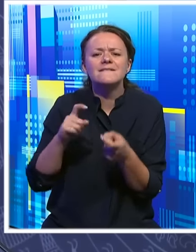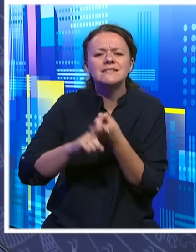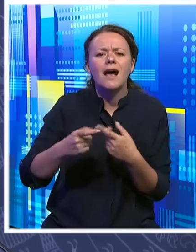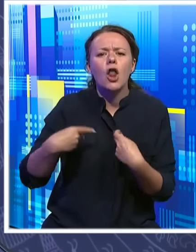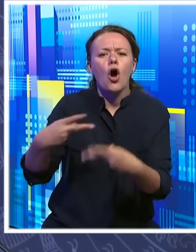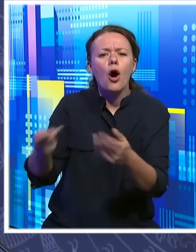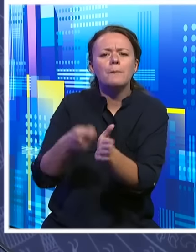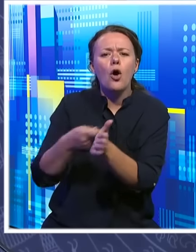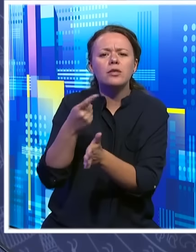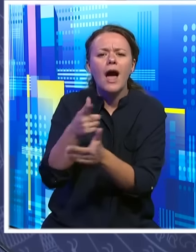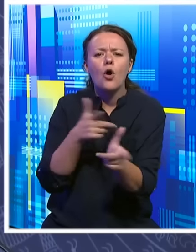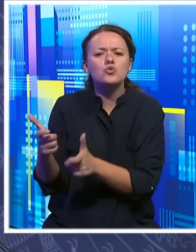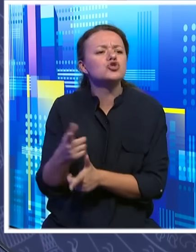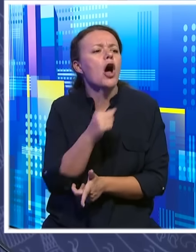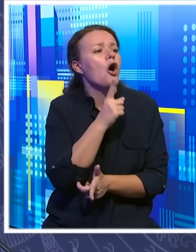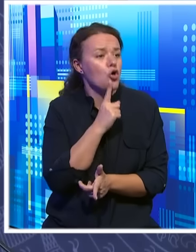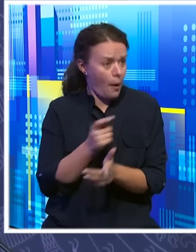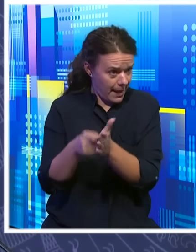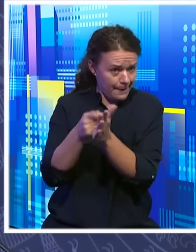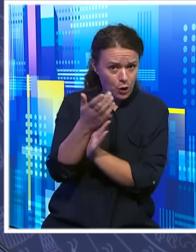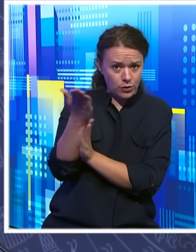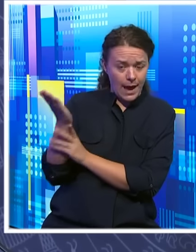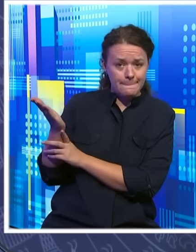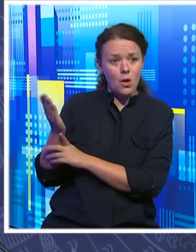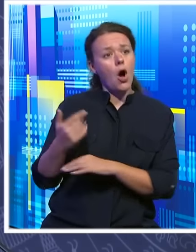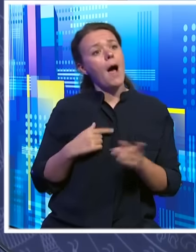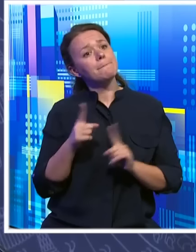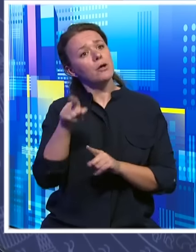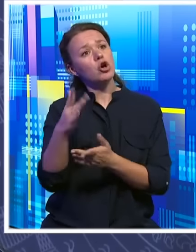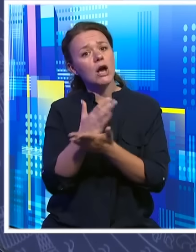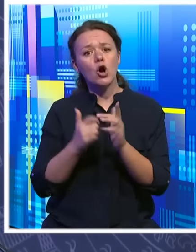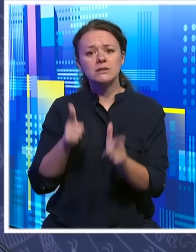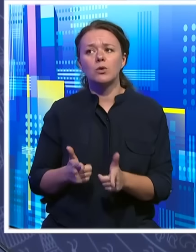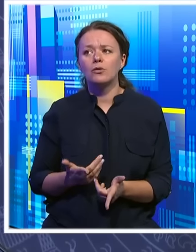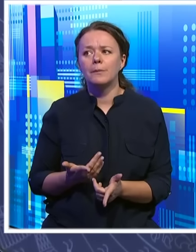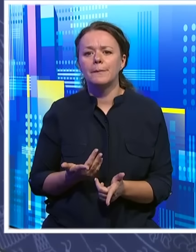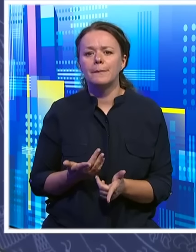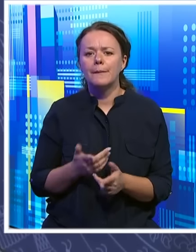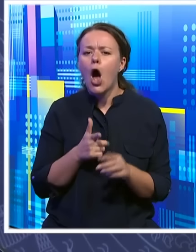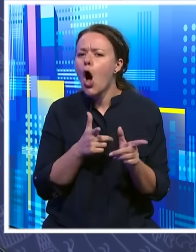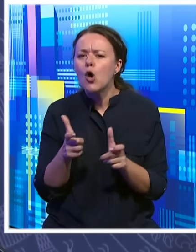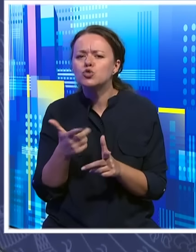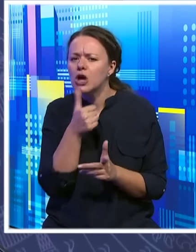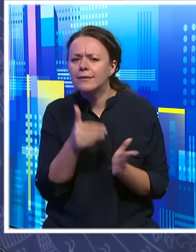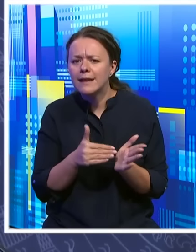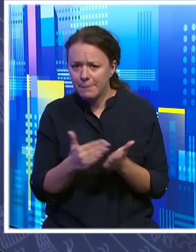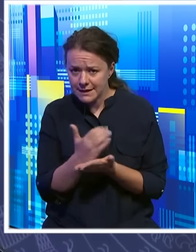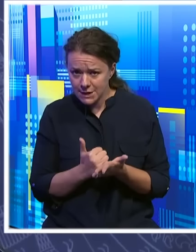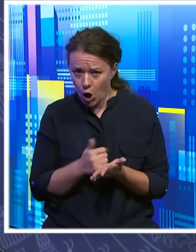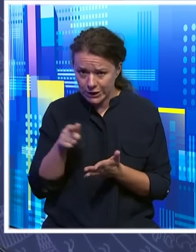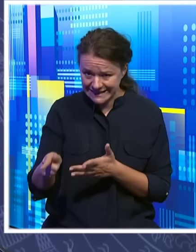A kome hoćete u stvari da prodajemo? Pa kažete, pa to se koristi u ratovima. Pa gde da se koristi? Na